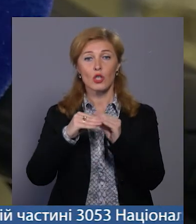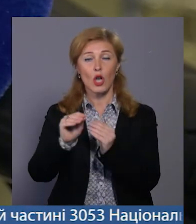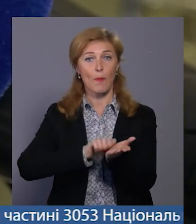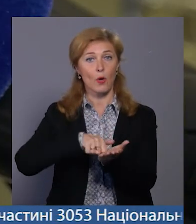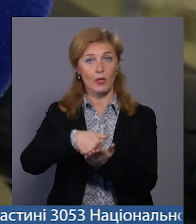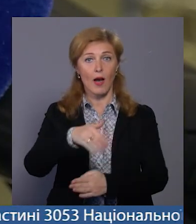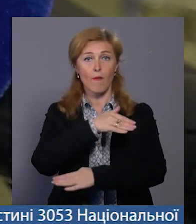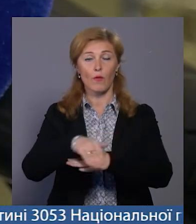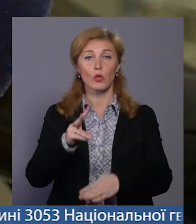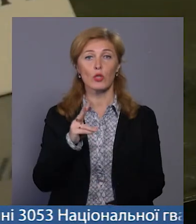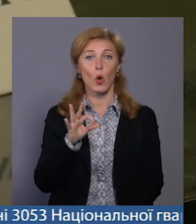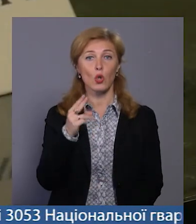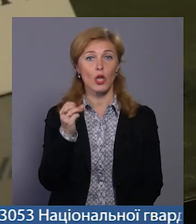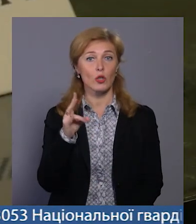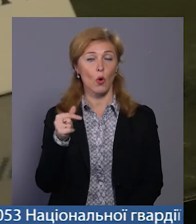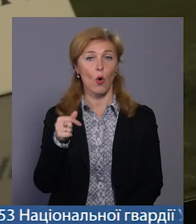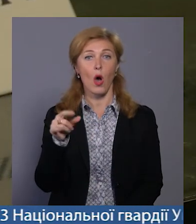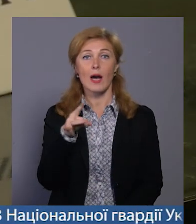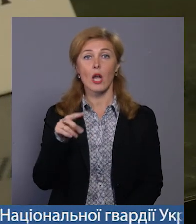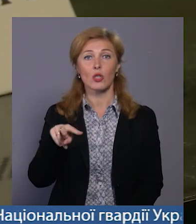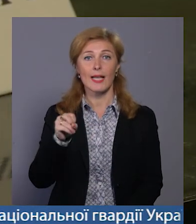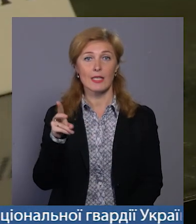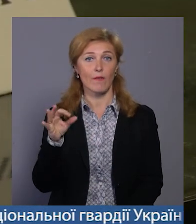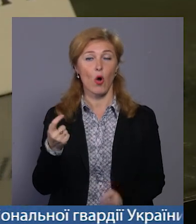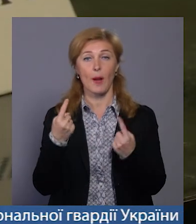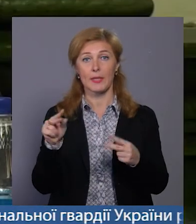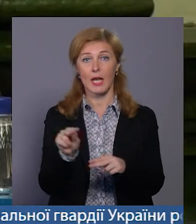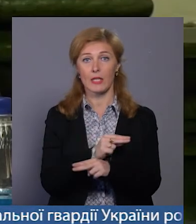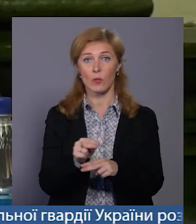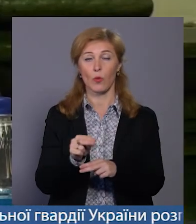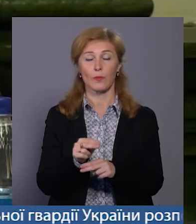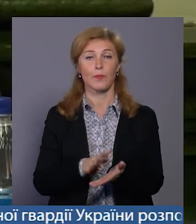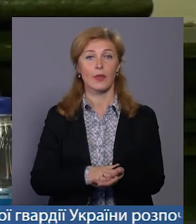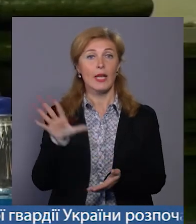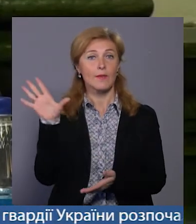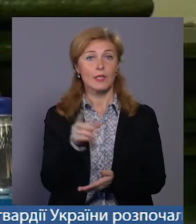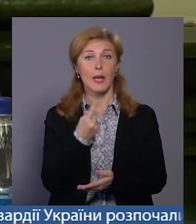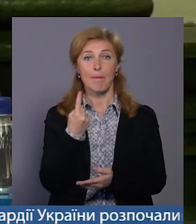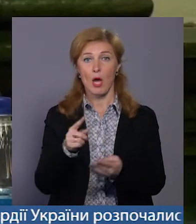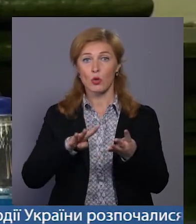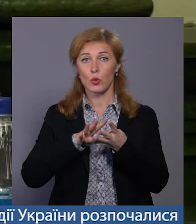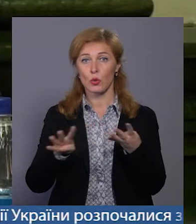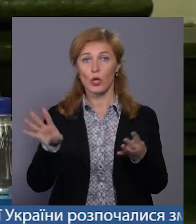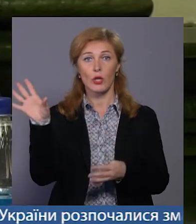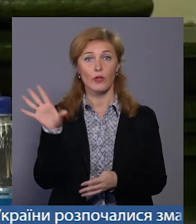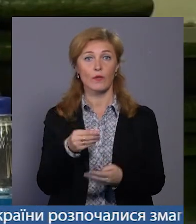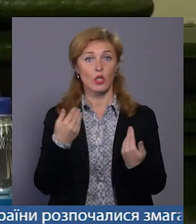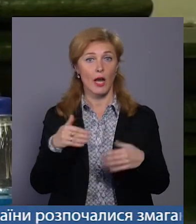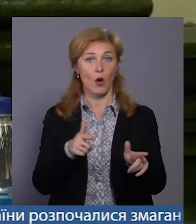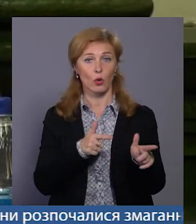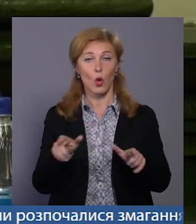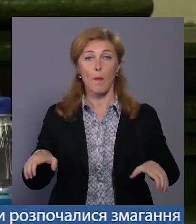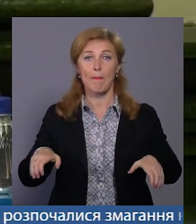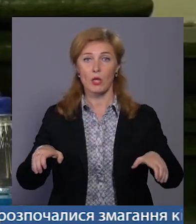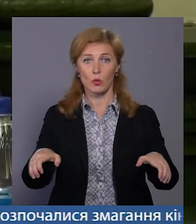Вулиця Кошарського в Лізнєво триває так само зараз капітальний ремонт. По суті, всієї першої черги там вже виставлені бордюри,